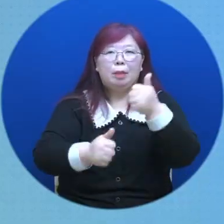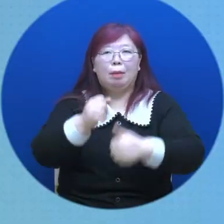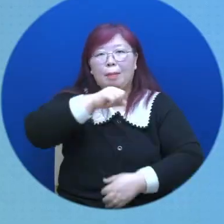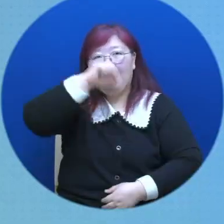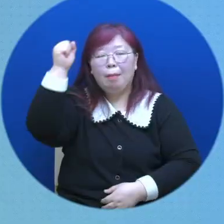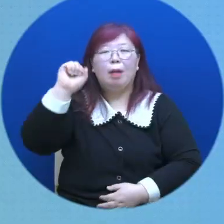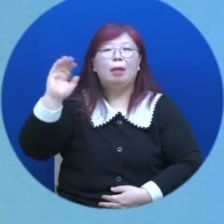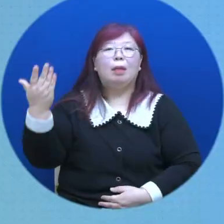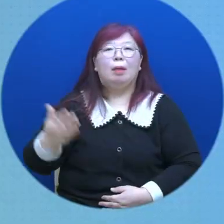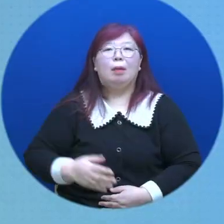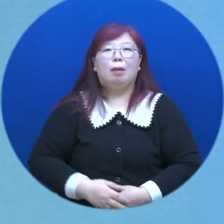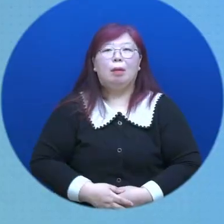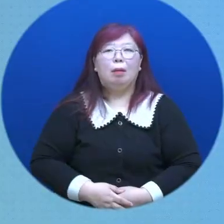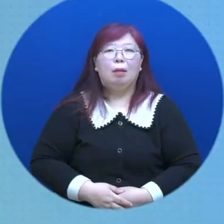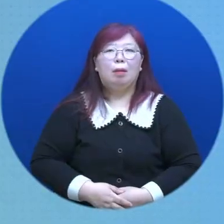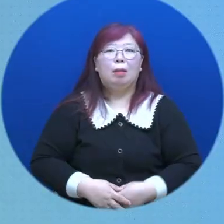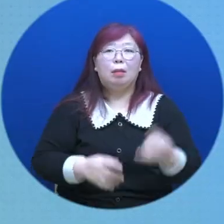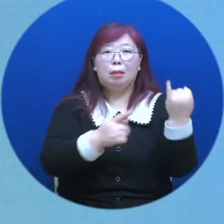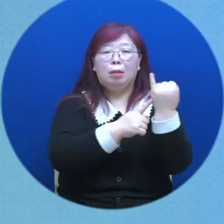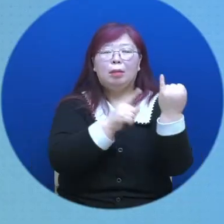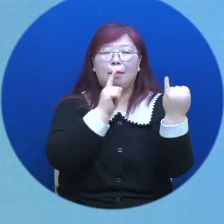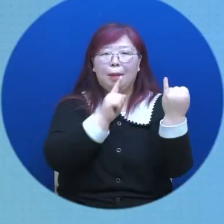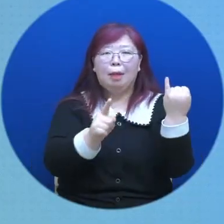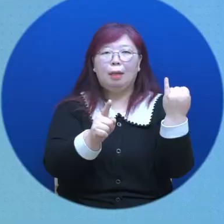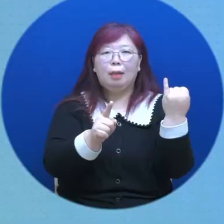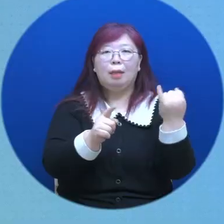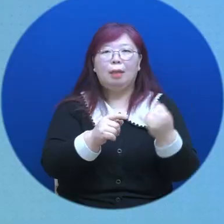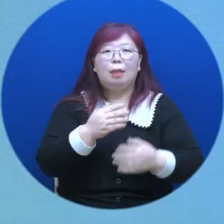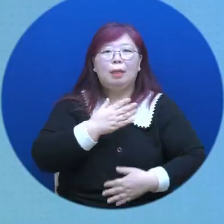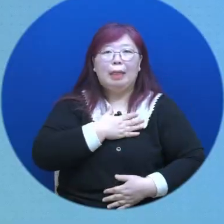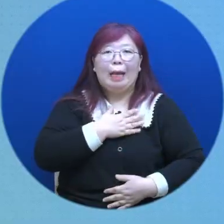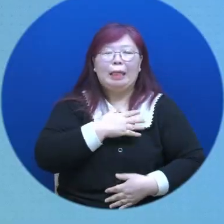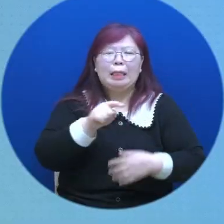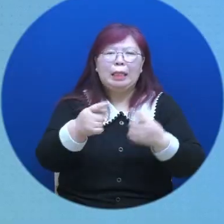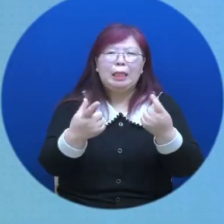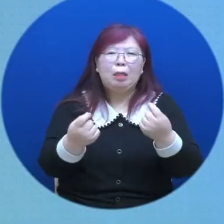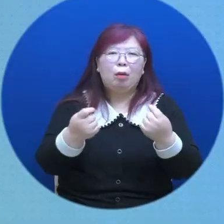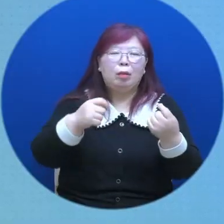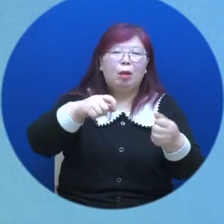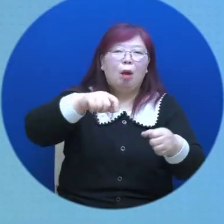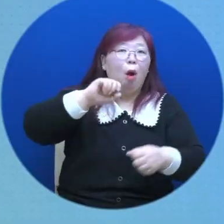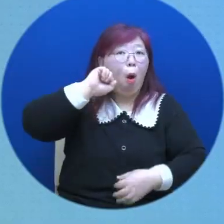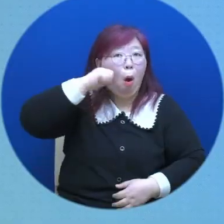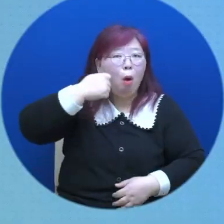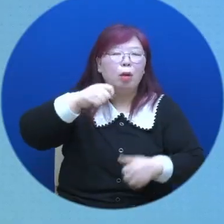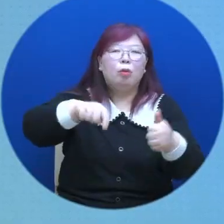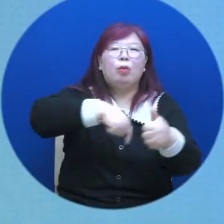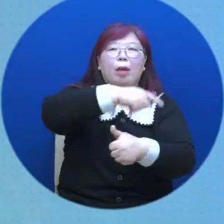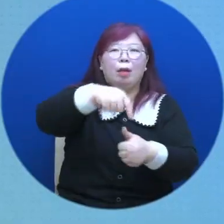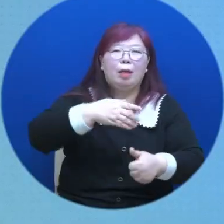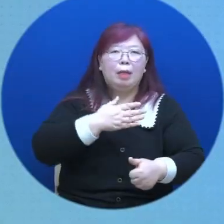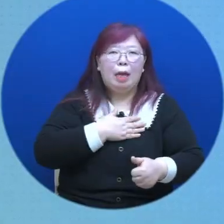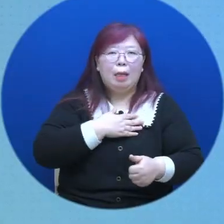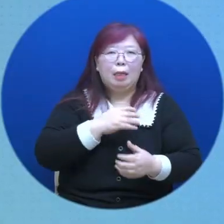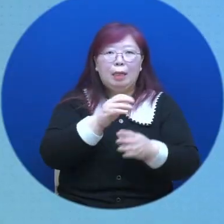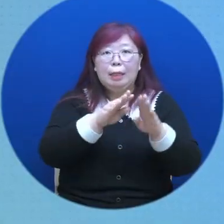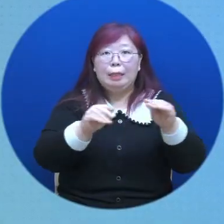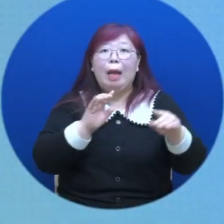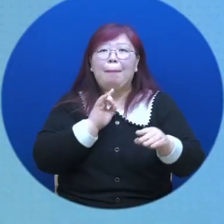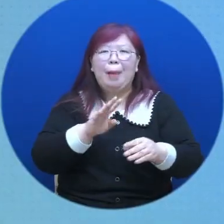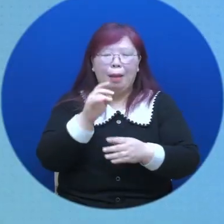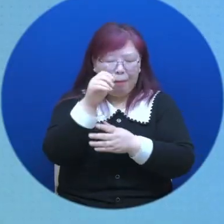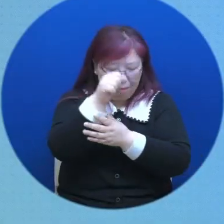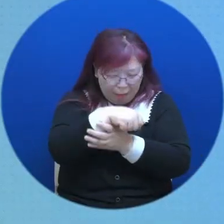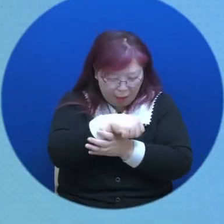근데 그가 뭐라고 말했는지 아세요? 나를 이런 어려운 환경에 나를 딱만 보면 절망과 눈물